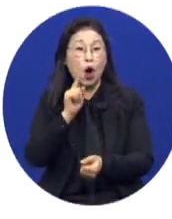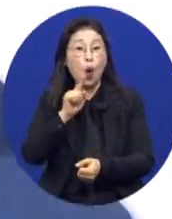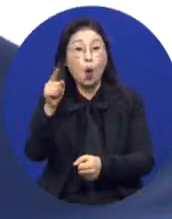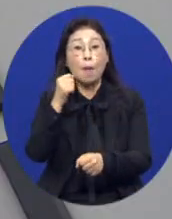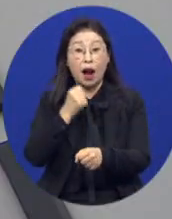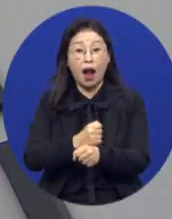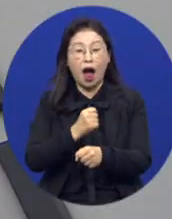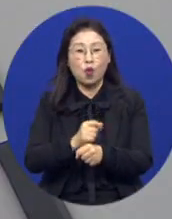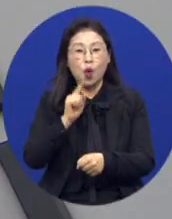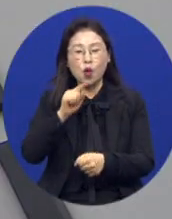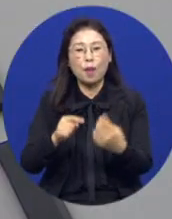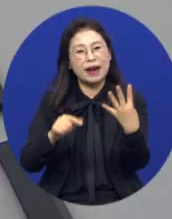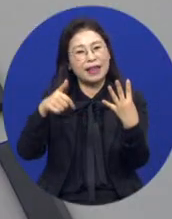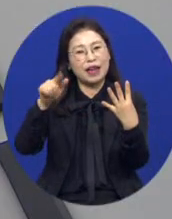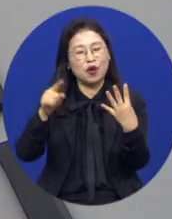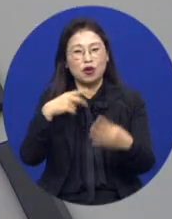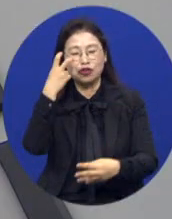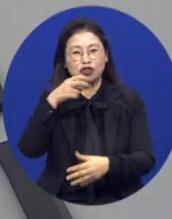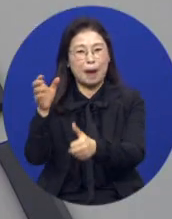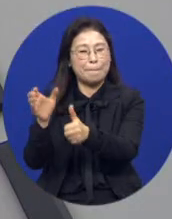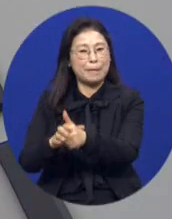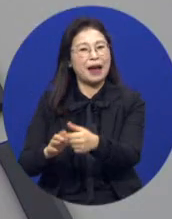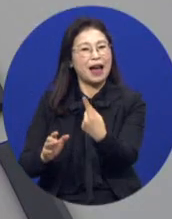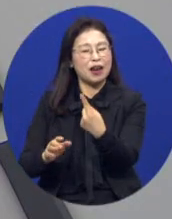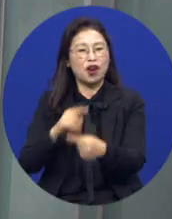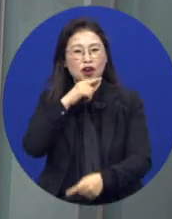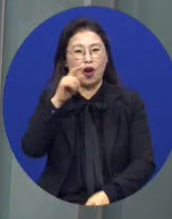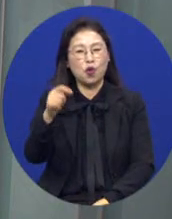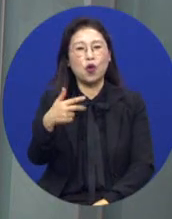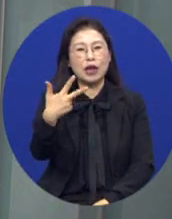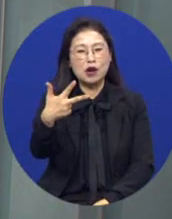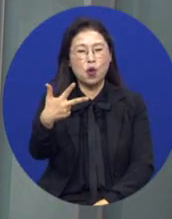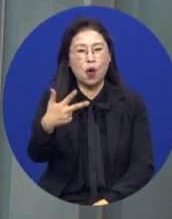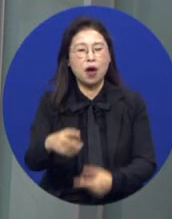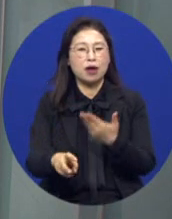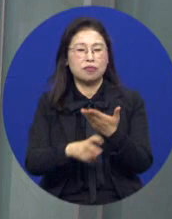등 고발 4건과 수사 의뢰 1건, 경고 7건